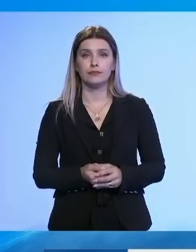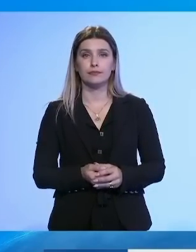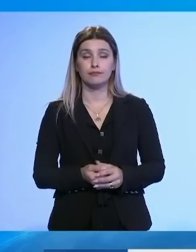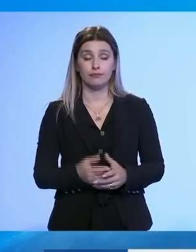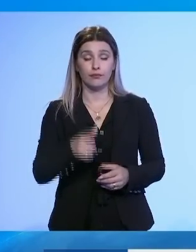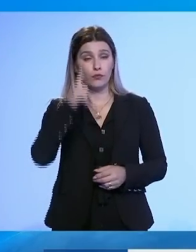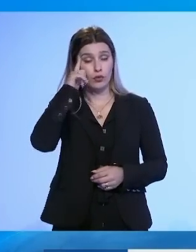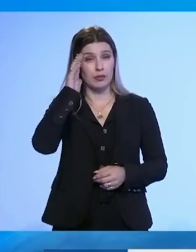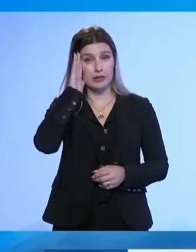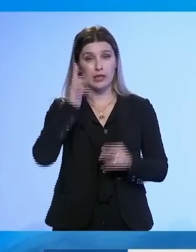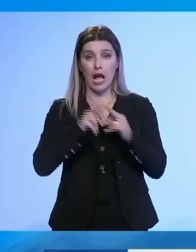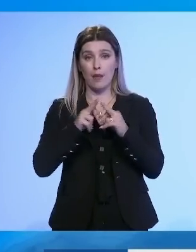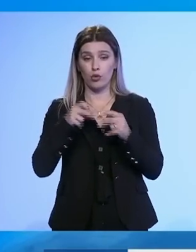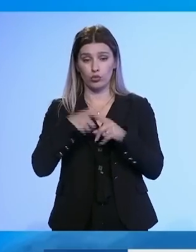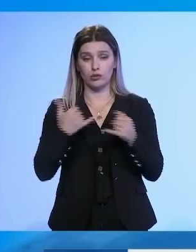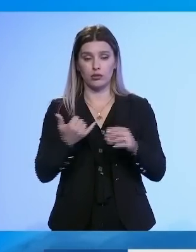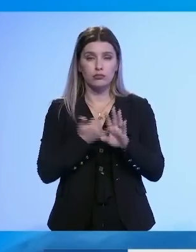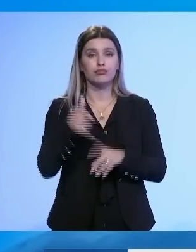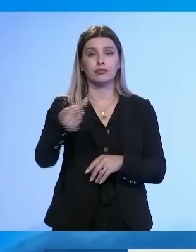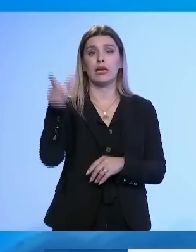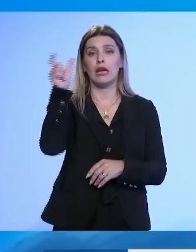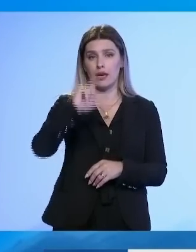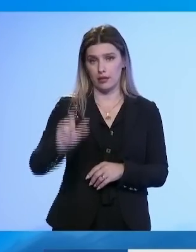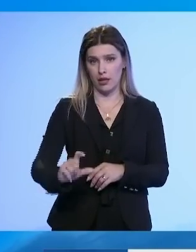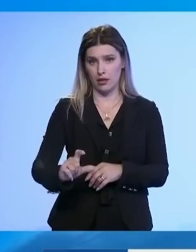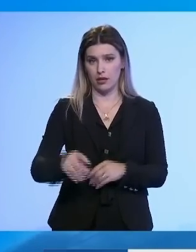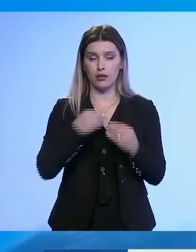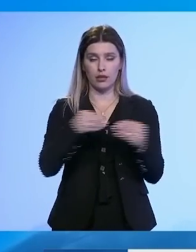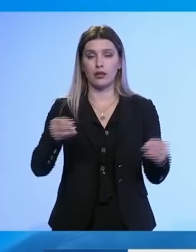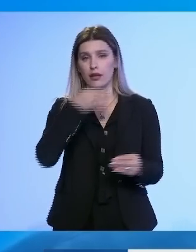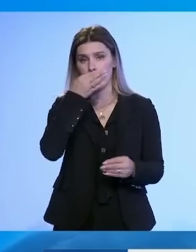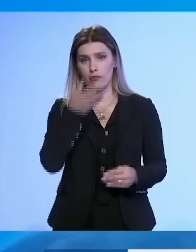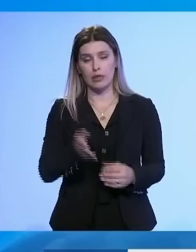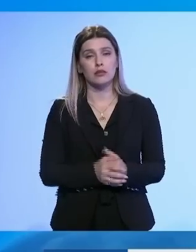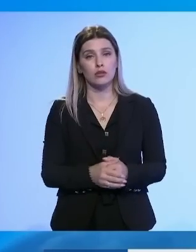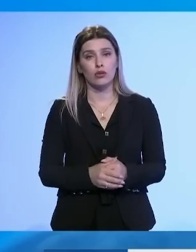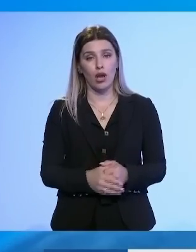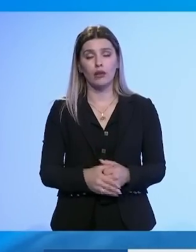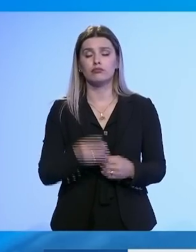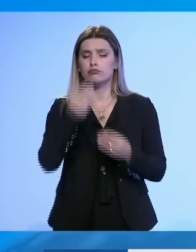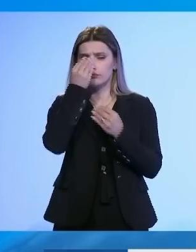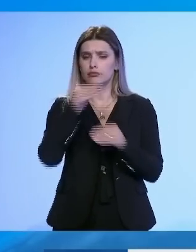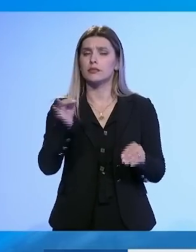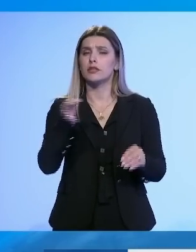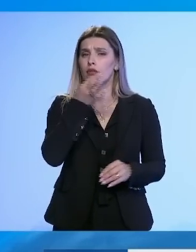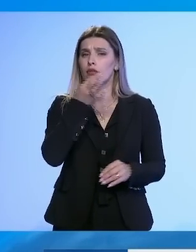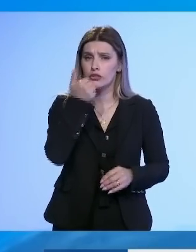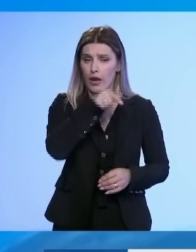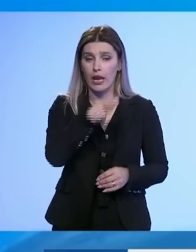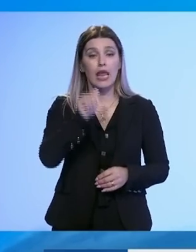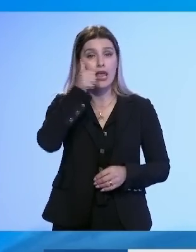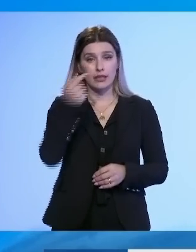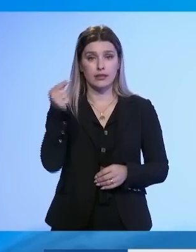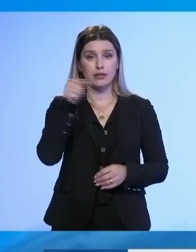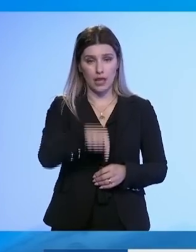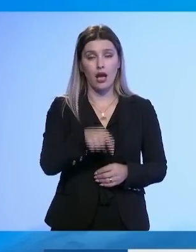Kryeministri Albin Kurti ka udhëtuar sot për në Itali, njofton zyra për informim e kryeministrit. Sipas njoftimit, nesër Kurti do ta vizitojë Selinë